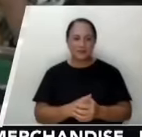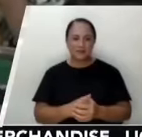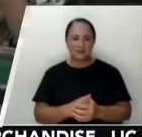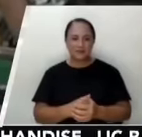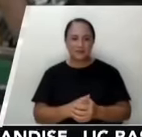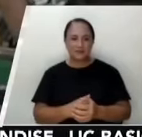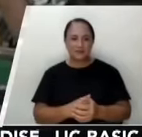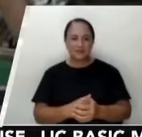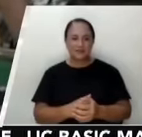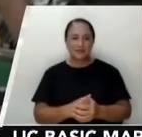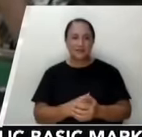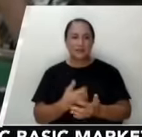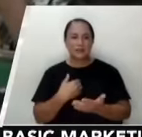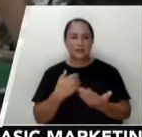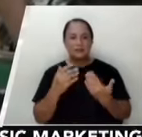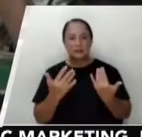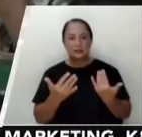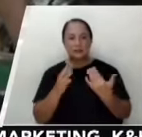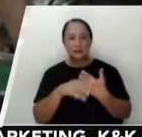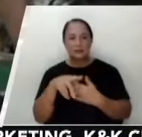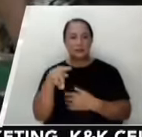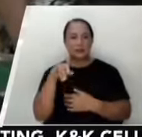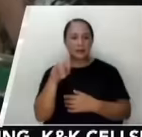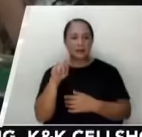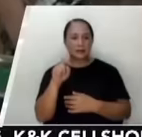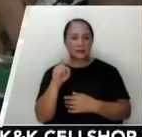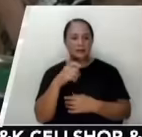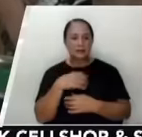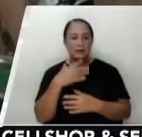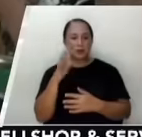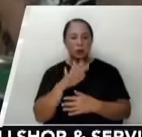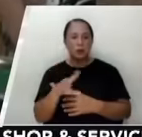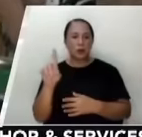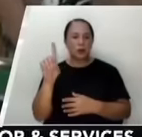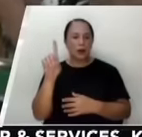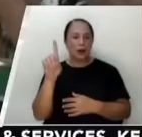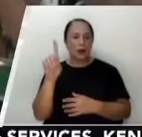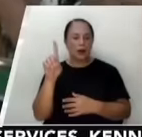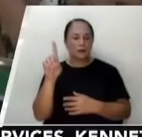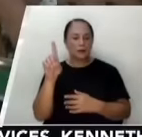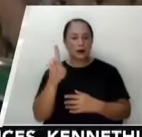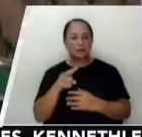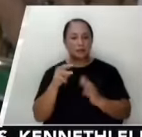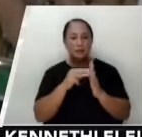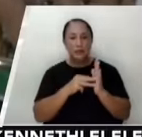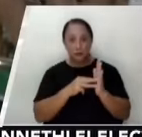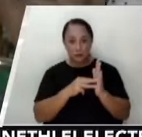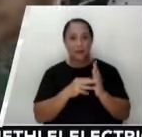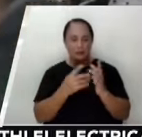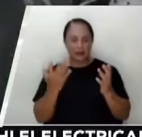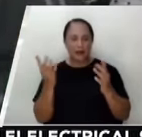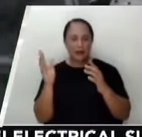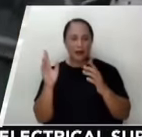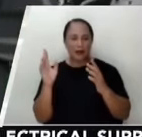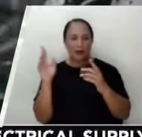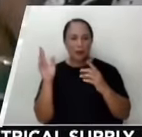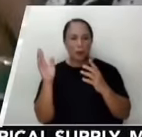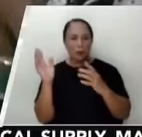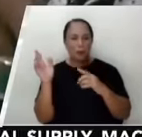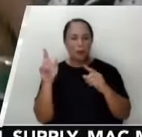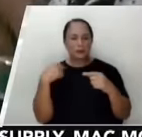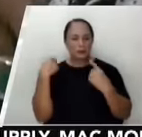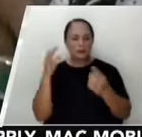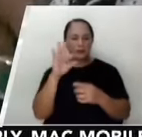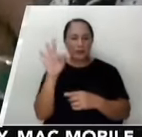Atom, balik naman dito sa PITX, lagpas kalahating milyon na po yung mga naitalang pasahero. Simula noong Biyernes hanggang ngayon,